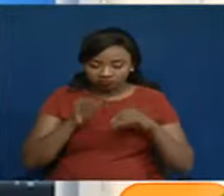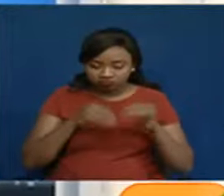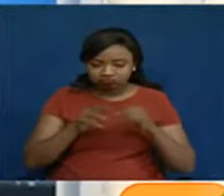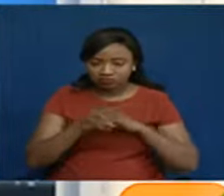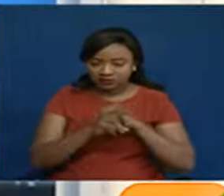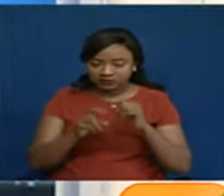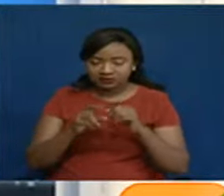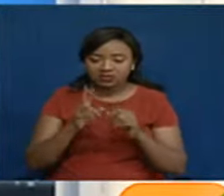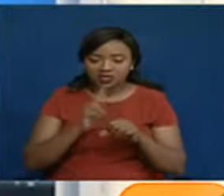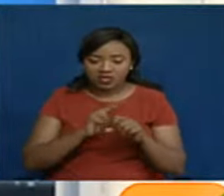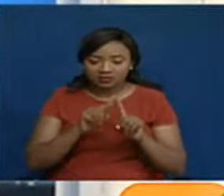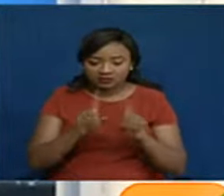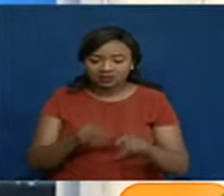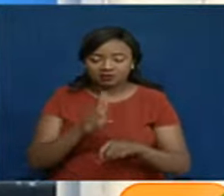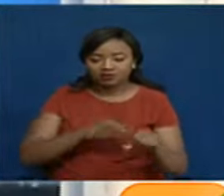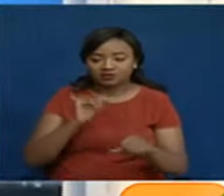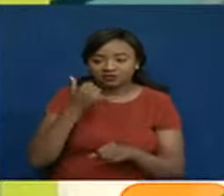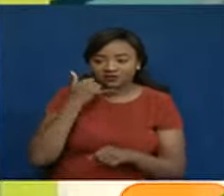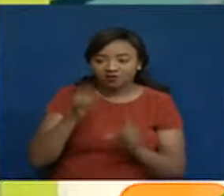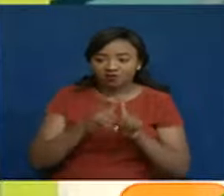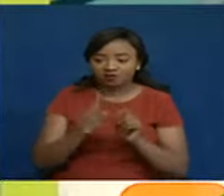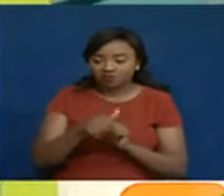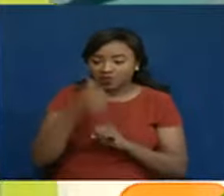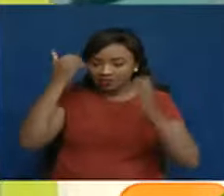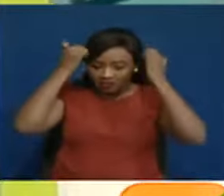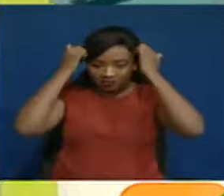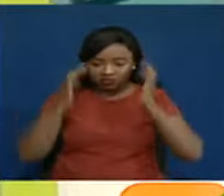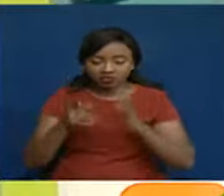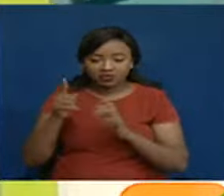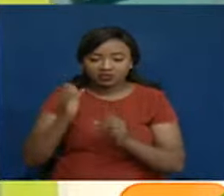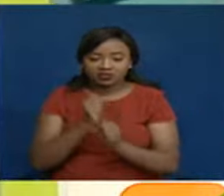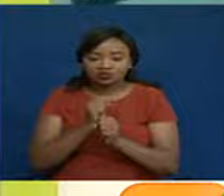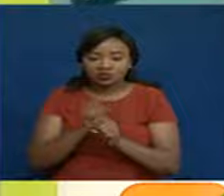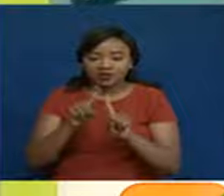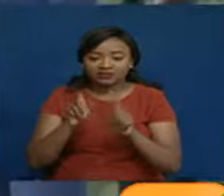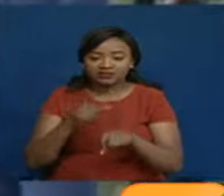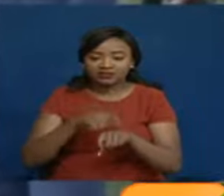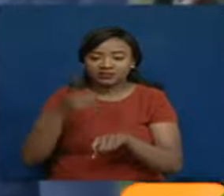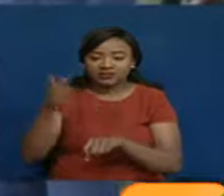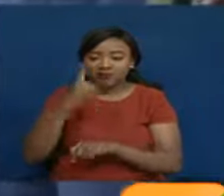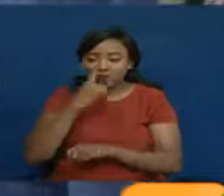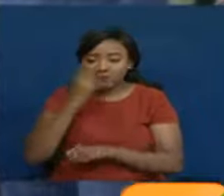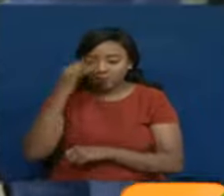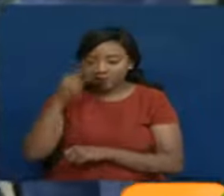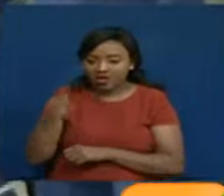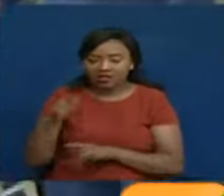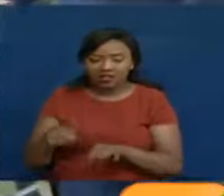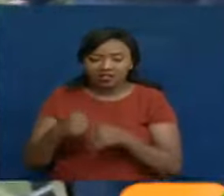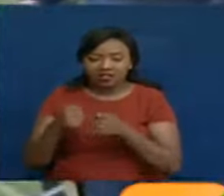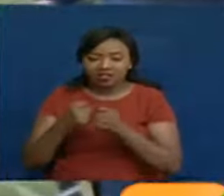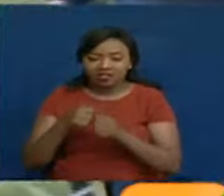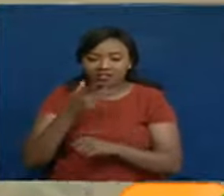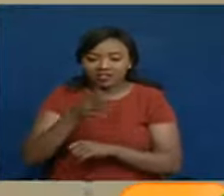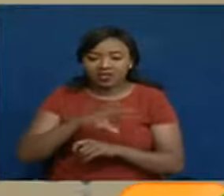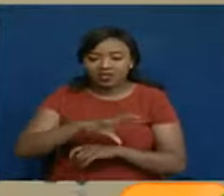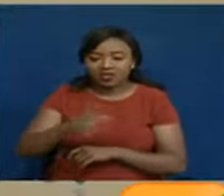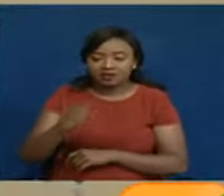huku wanafunzi wawili wakilazimika kufanya mtihani wao wakiwa nyumbani kwa sababu ya makosa ya kinidhamu katika kaunti ya